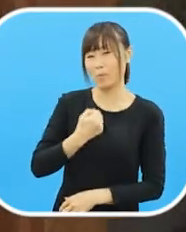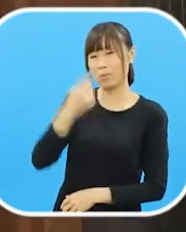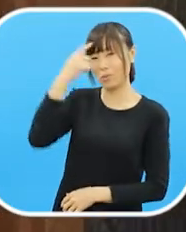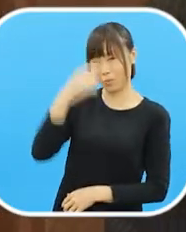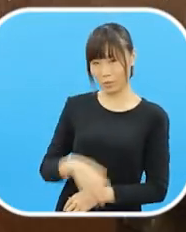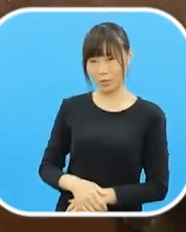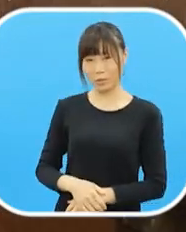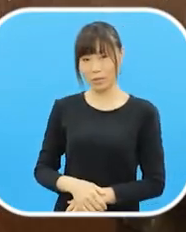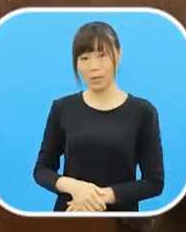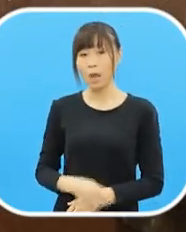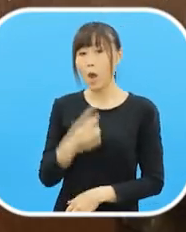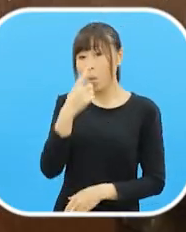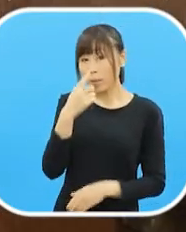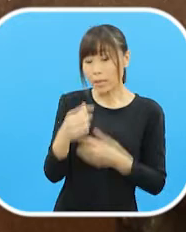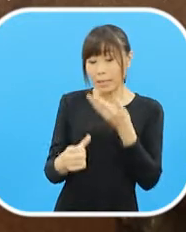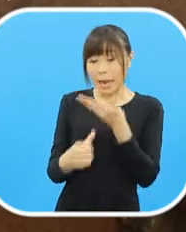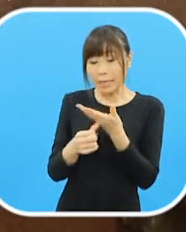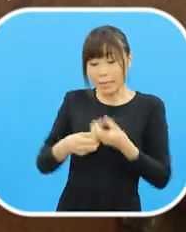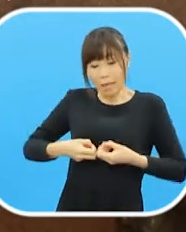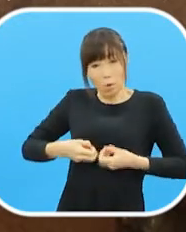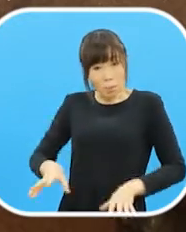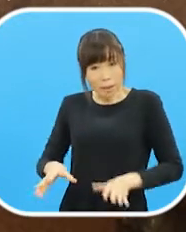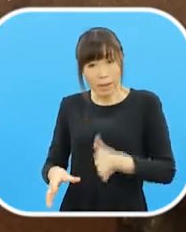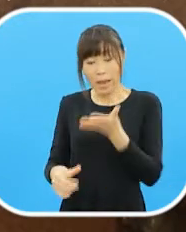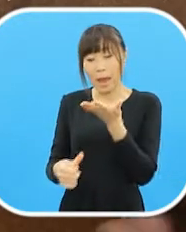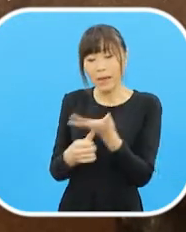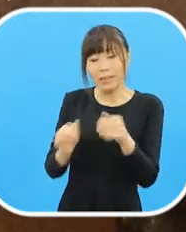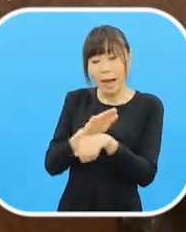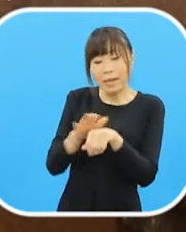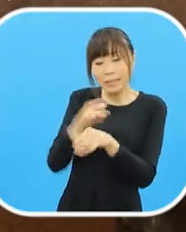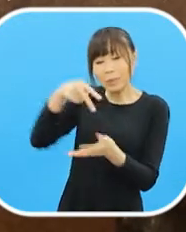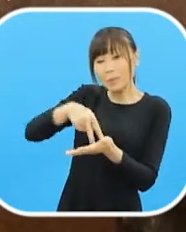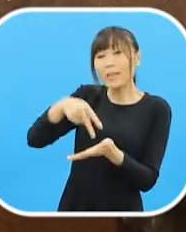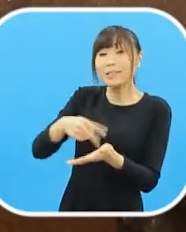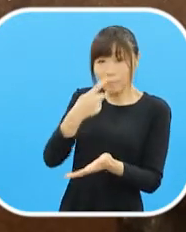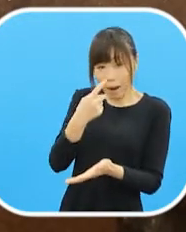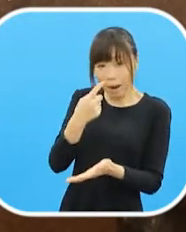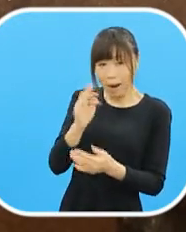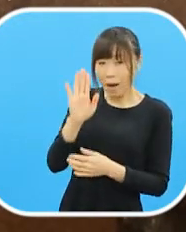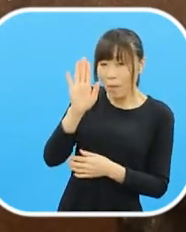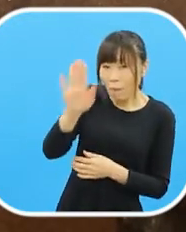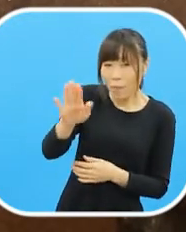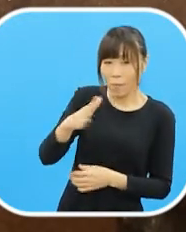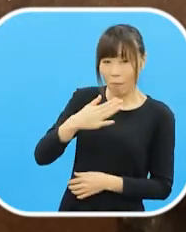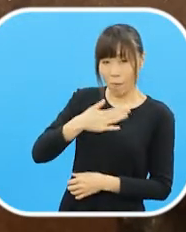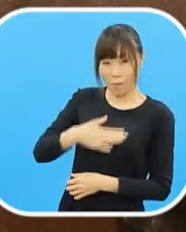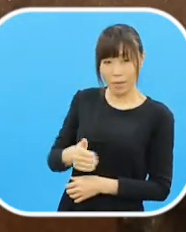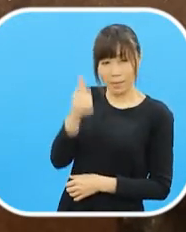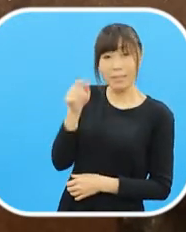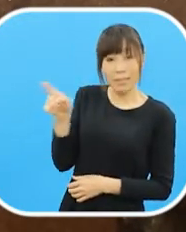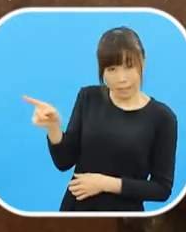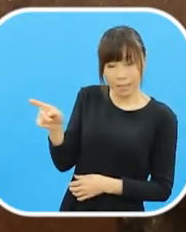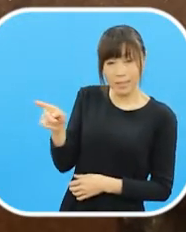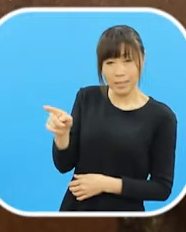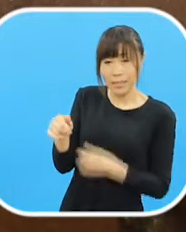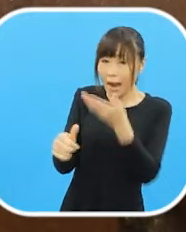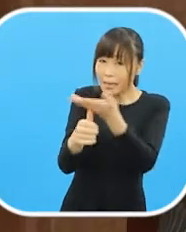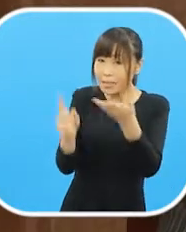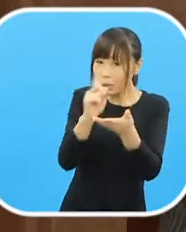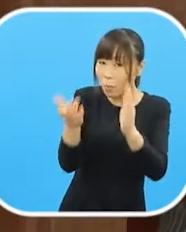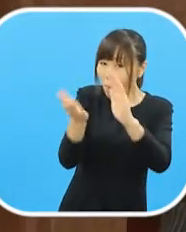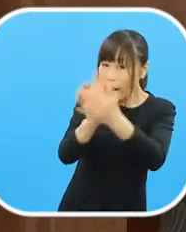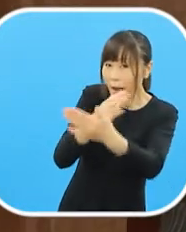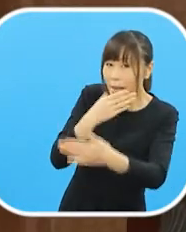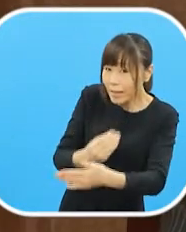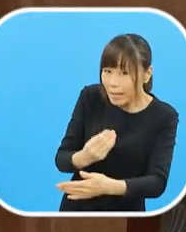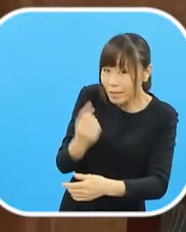ントもらいました。 私も秋田で生まれて秋田を愛してるものとして、今後知事はこの秋田をどういうふうにしていこうとお考えですか。 ちょ